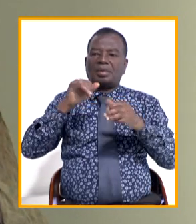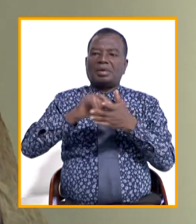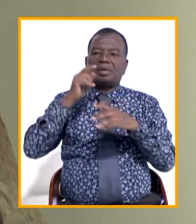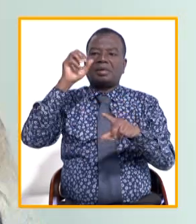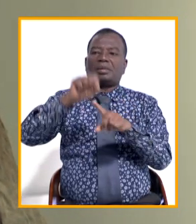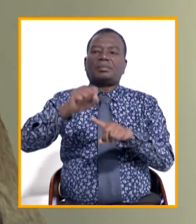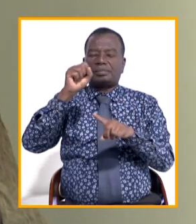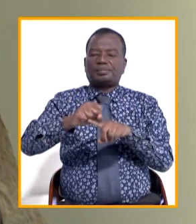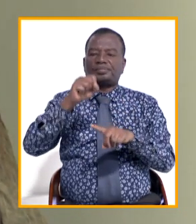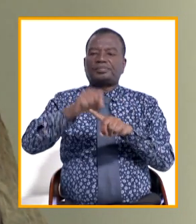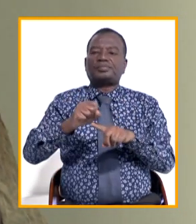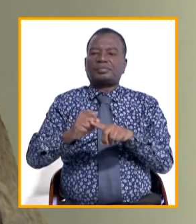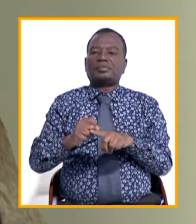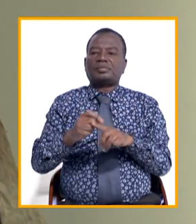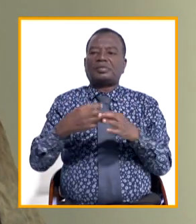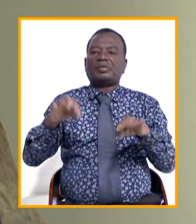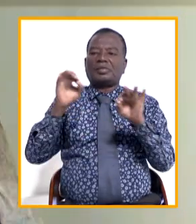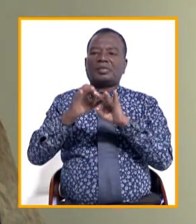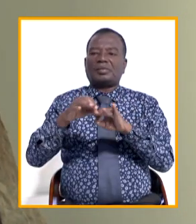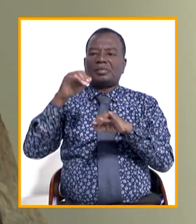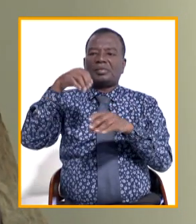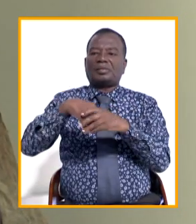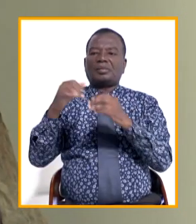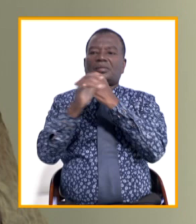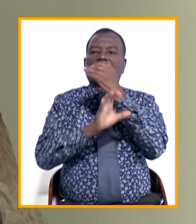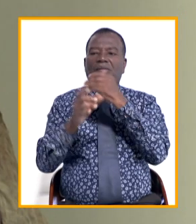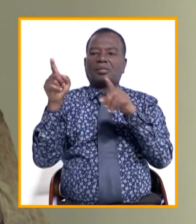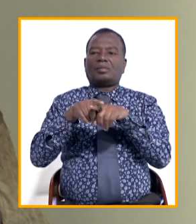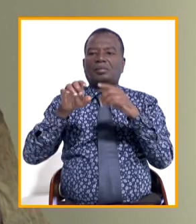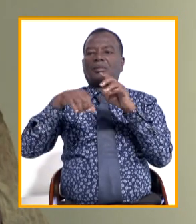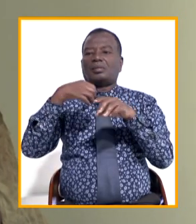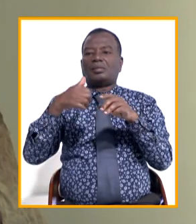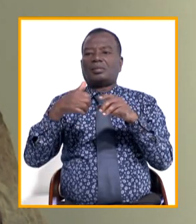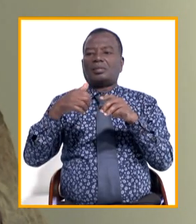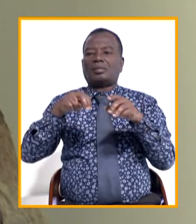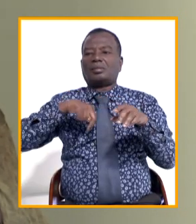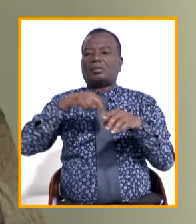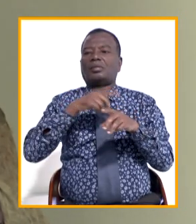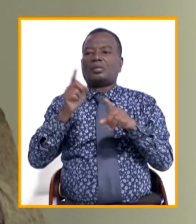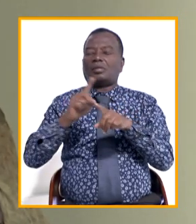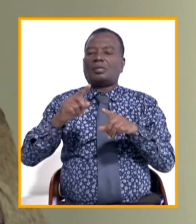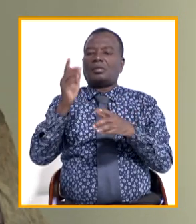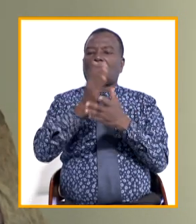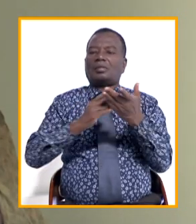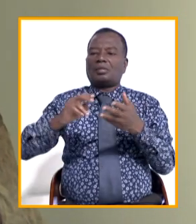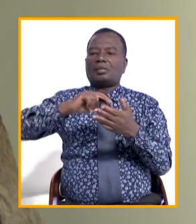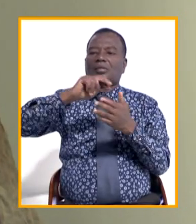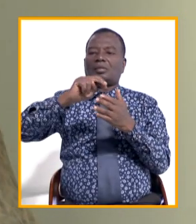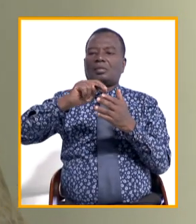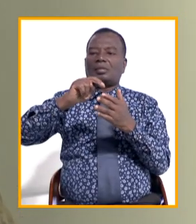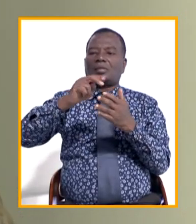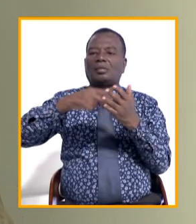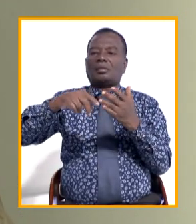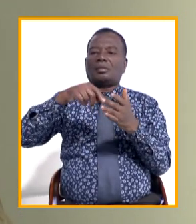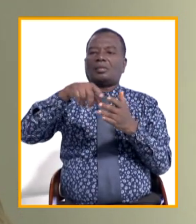sujet crucial dans un continent comme le nôtre, où malheureusement, dans certaines parties de l'Afrique, il y a encore des